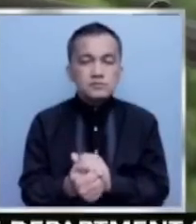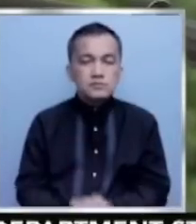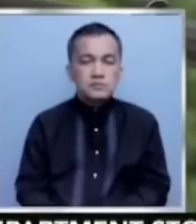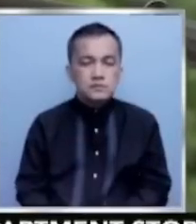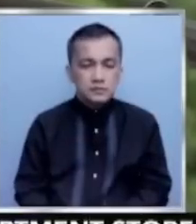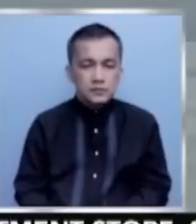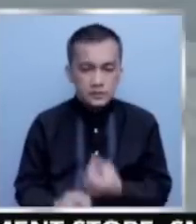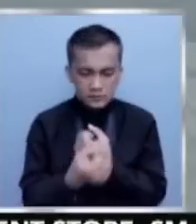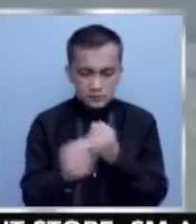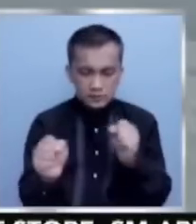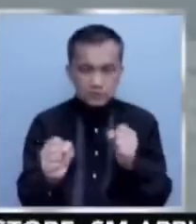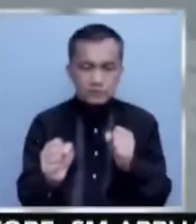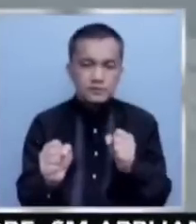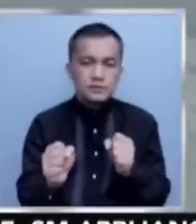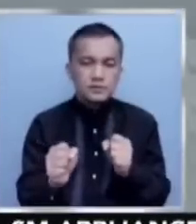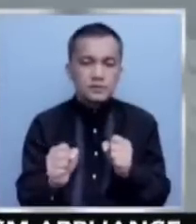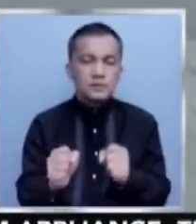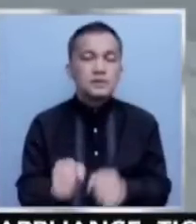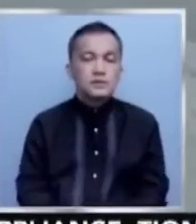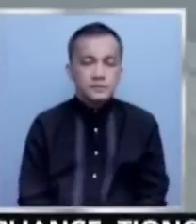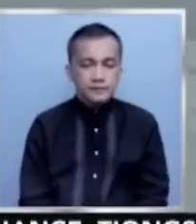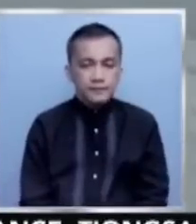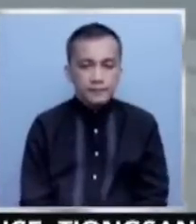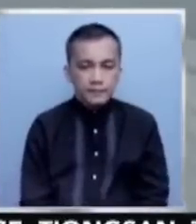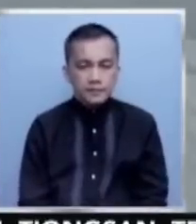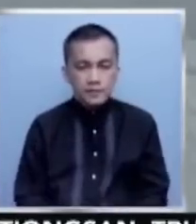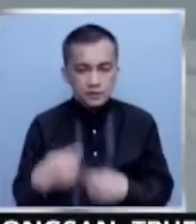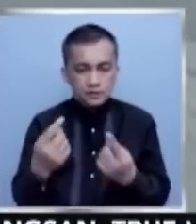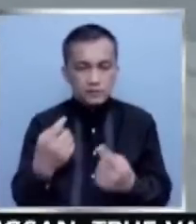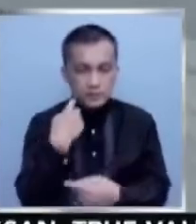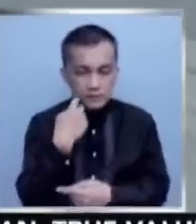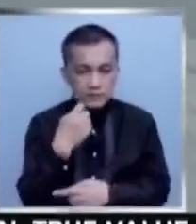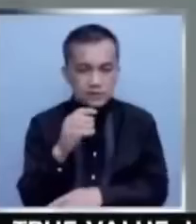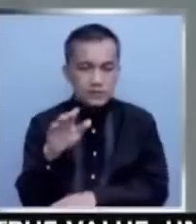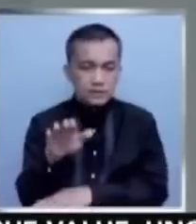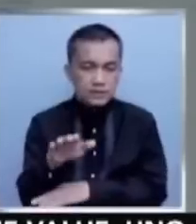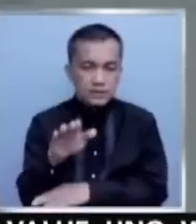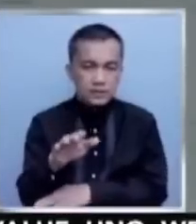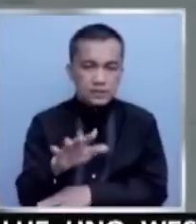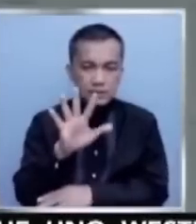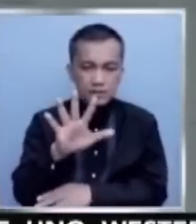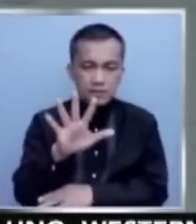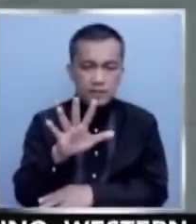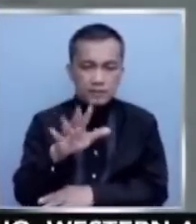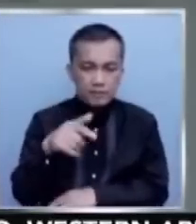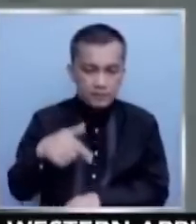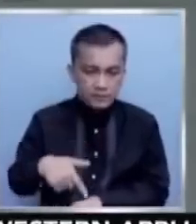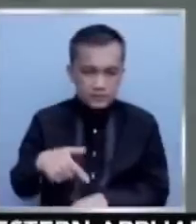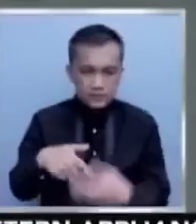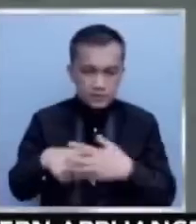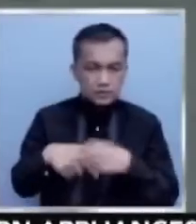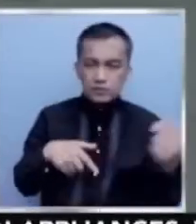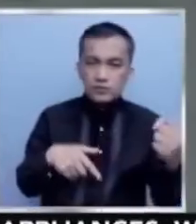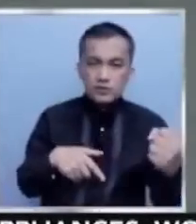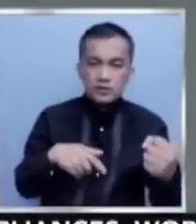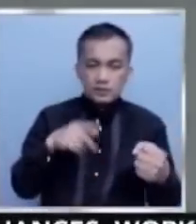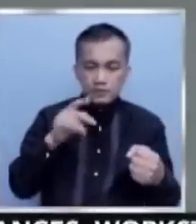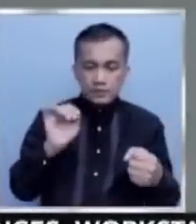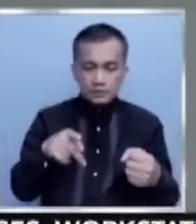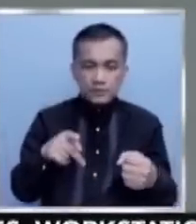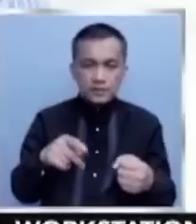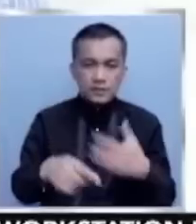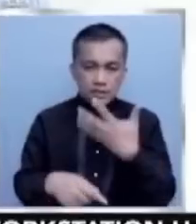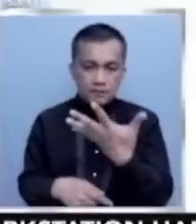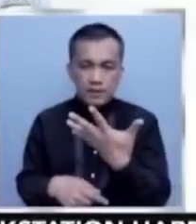safe and secure. Hanggang kanina tanghali, 5 firearms na ang kinumpiska ng PNP at 5 ang